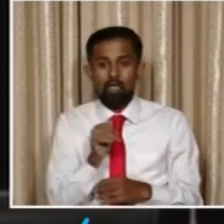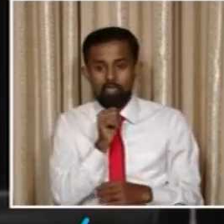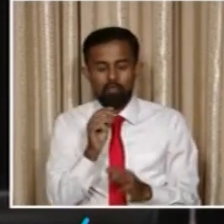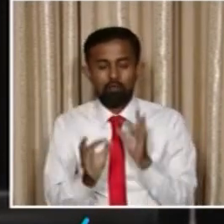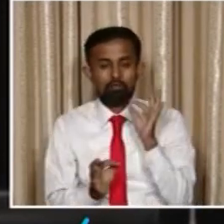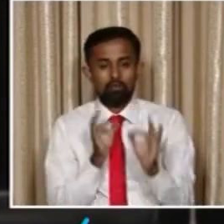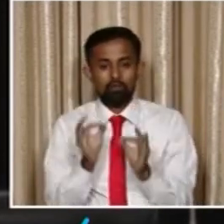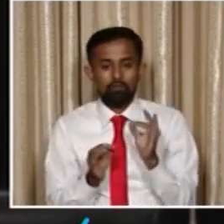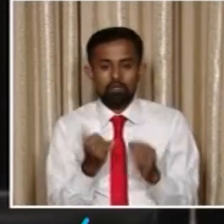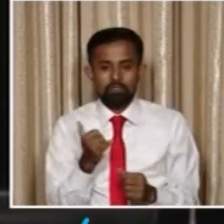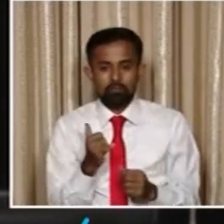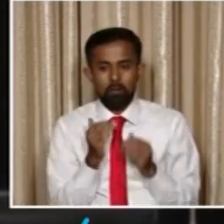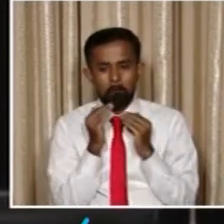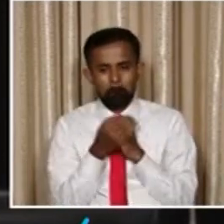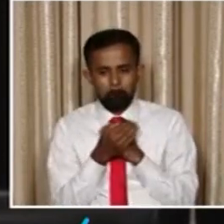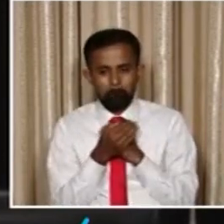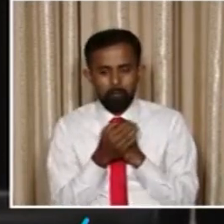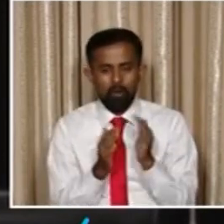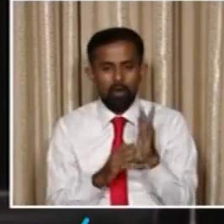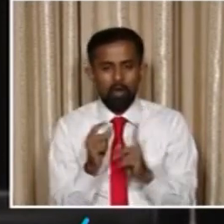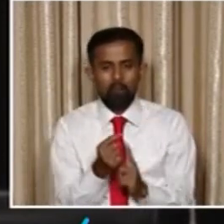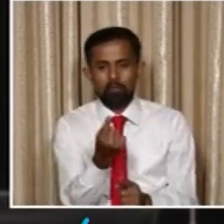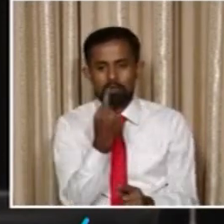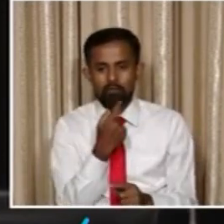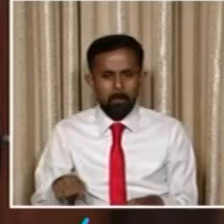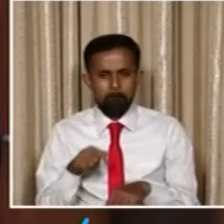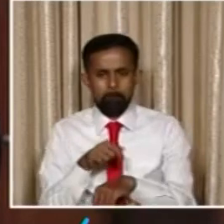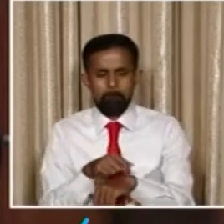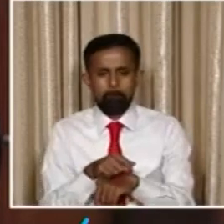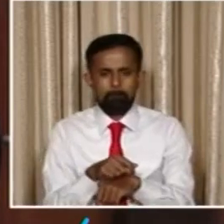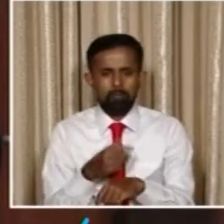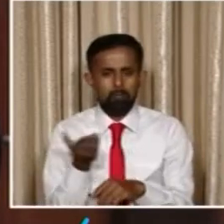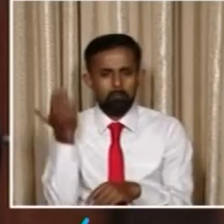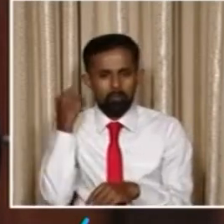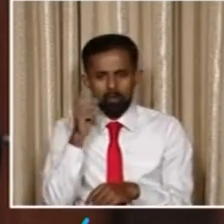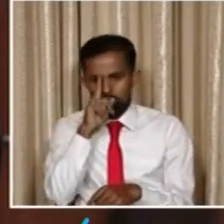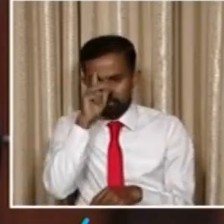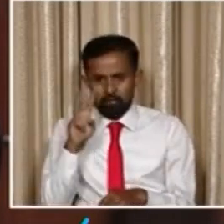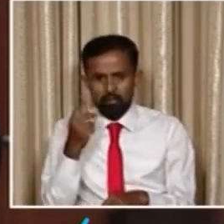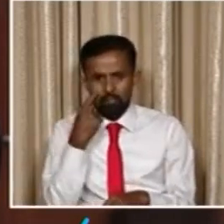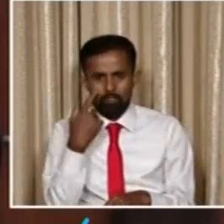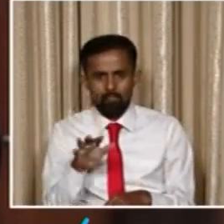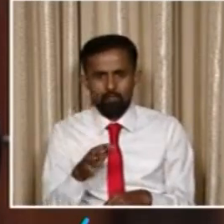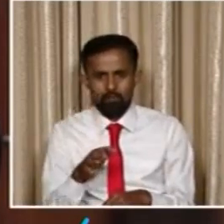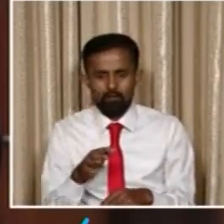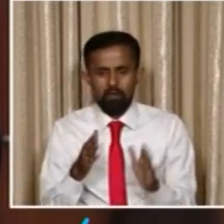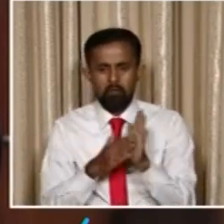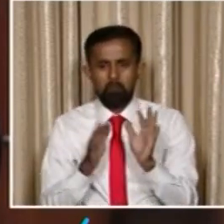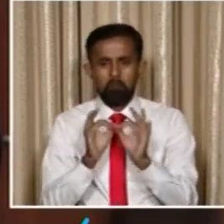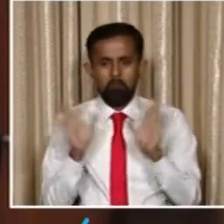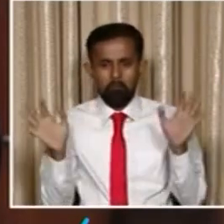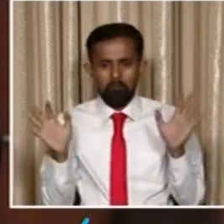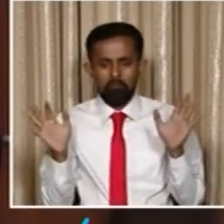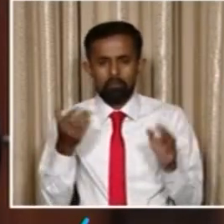මම සමහරව මම වහගෙන ඉන්නවා එමෙතුමා මේ කියනේවා මට එලියට දාන්න වෙනවා. අපි පහුගිය සති කිහිපයතර දැක්ක මේක යම් මාධ්‍ය ආයතනයකුත් මේ